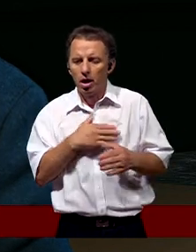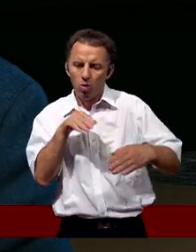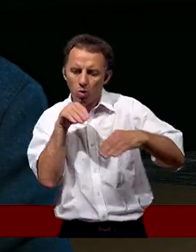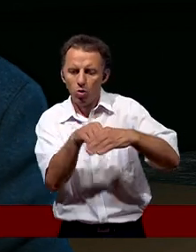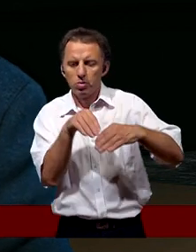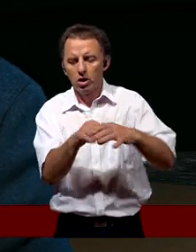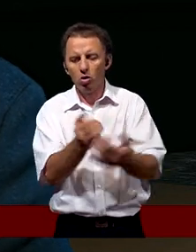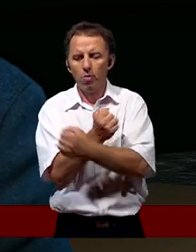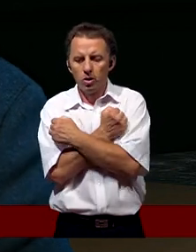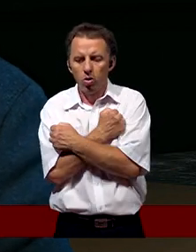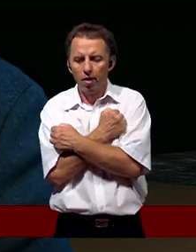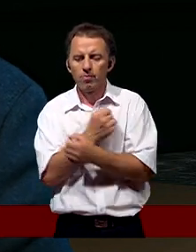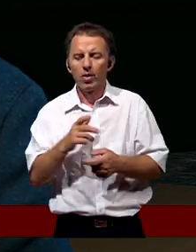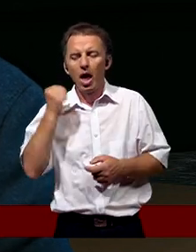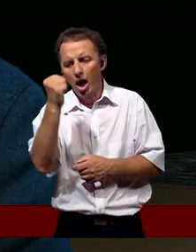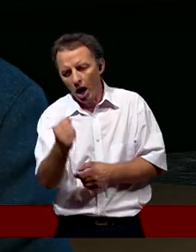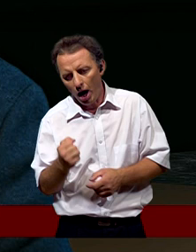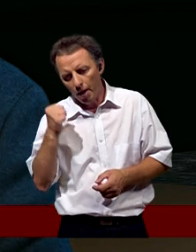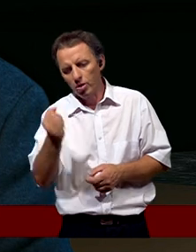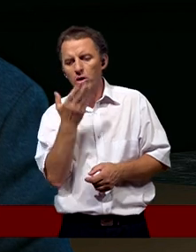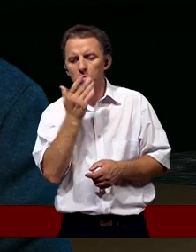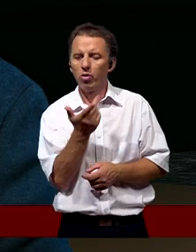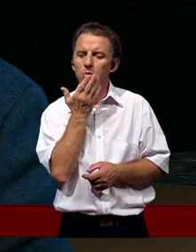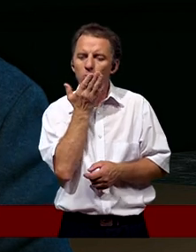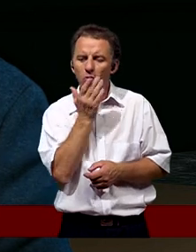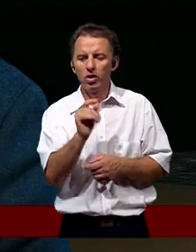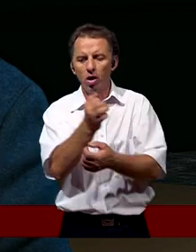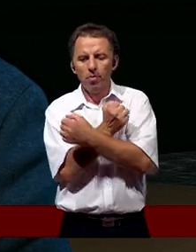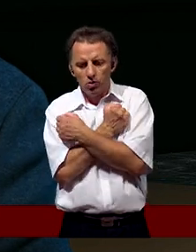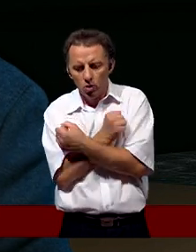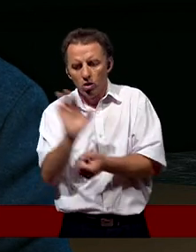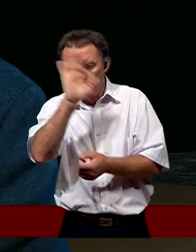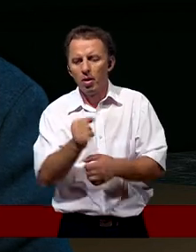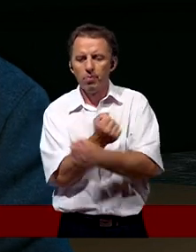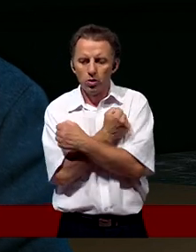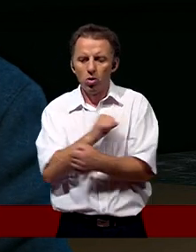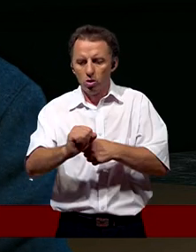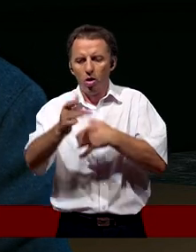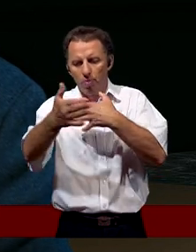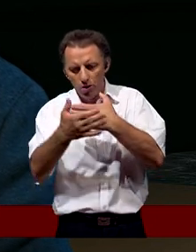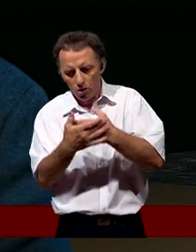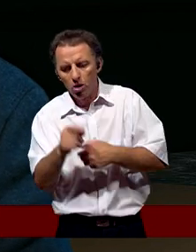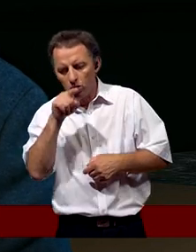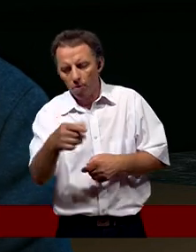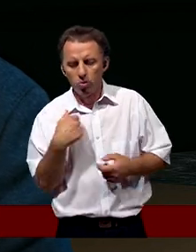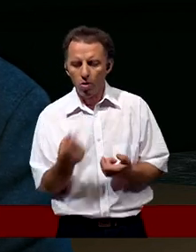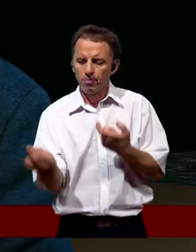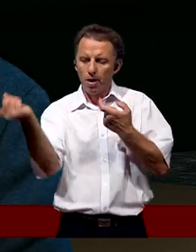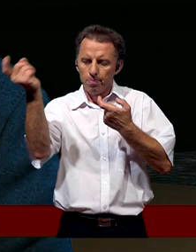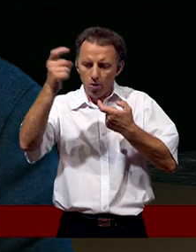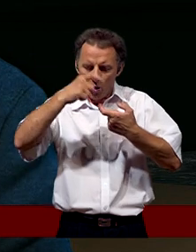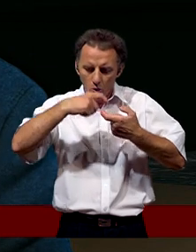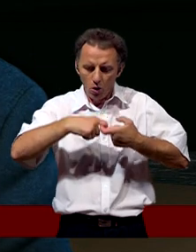kierunku. I myślę, że tutaj Paweł, apostoł Jan, oni wyraźnie wskazują miłość do Boga, miłość do bliźniego, prawda? Żeby to było